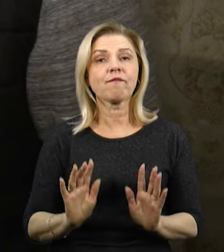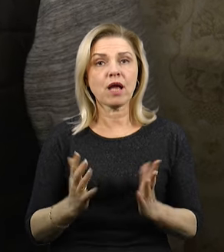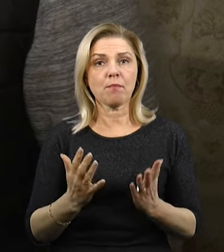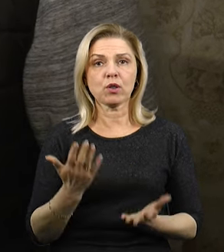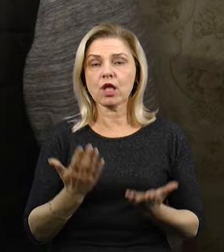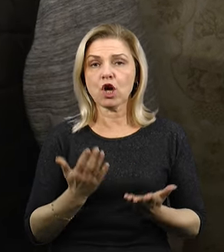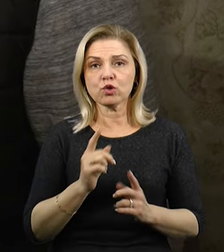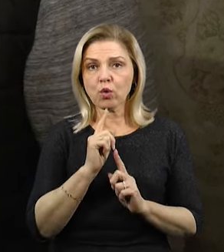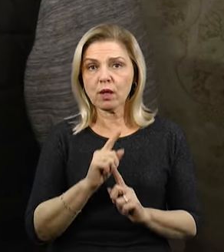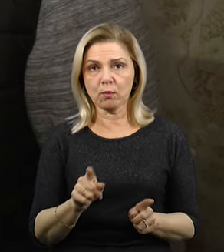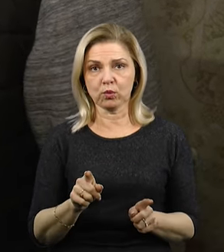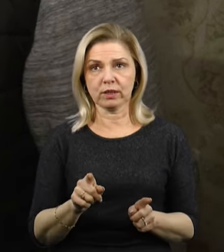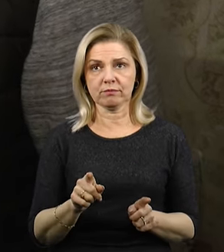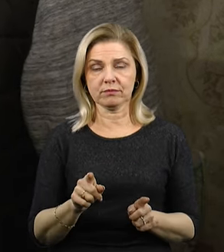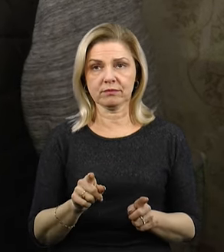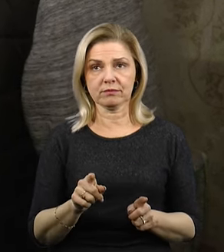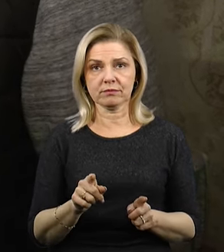випадок якщо не